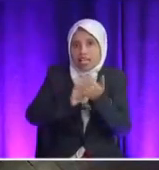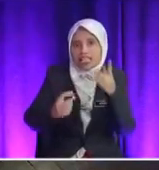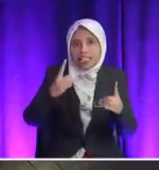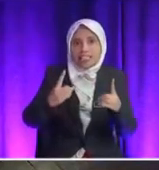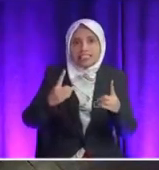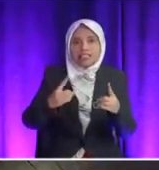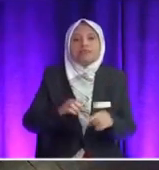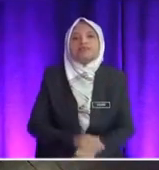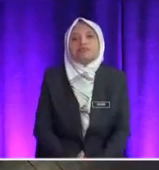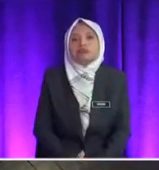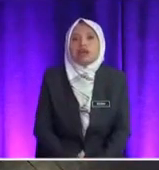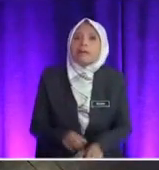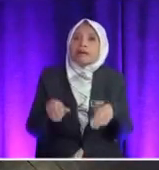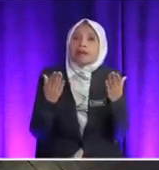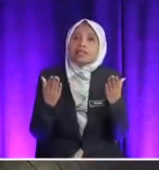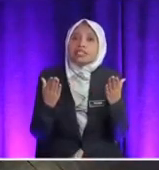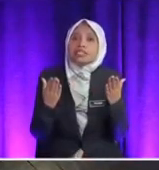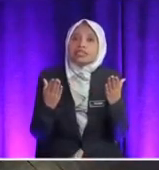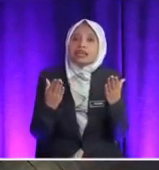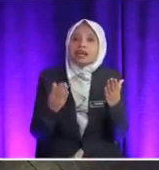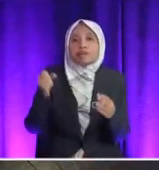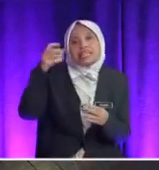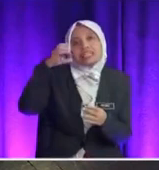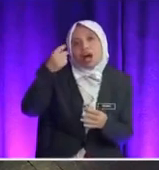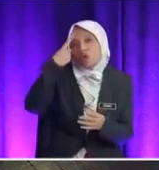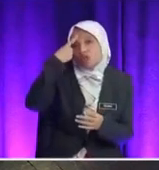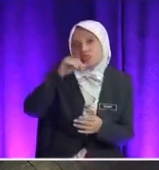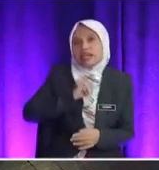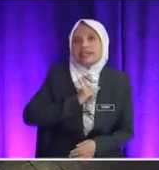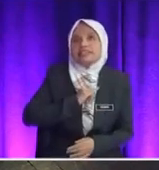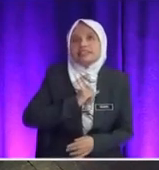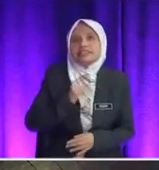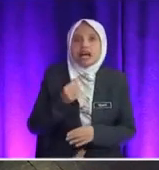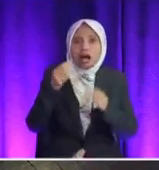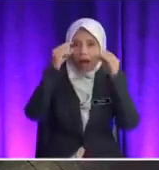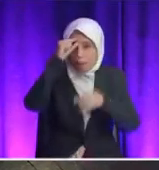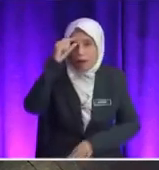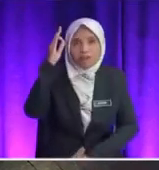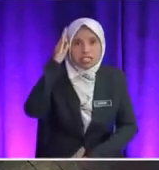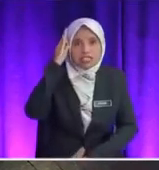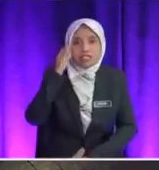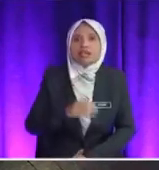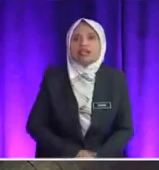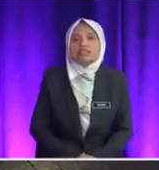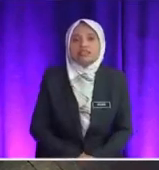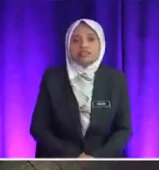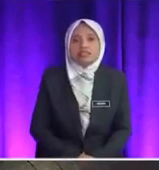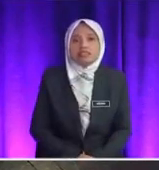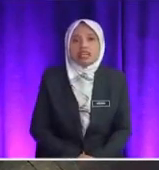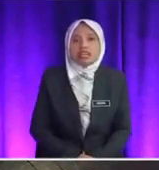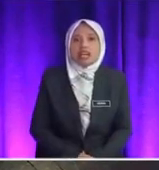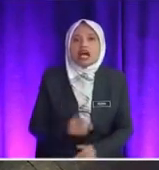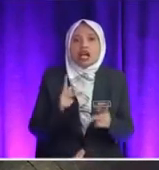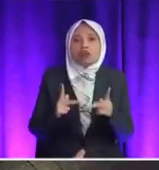prestasi keseluruhan saya Padahal Oke kesananya 11 bagikan kepada fizah ini kalau